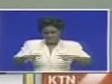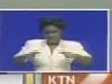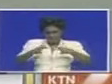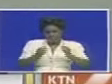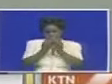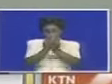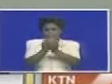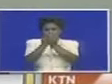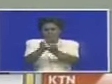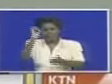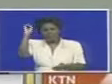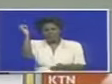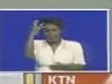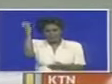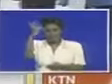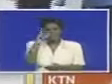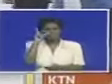ya Mombasa.